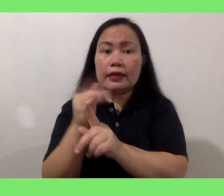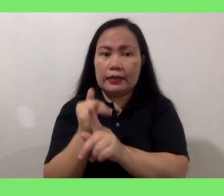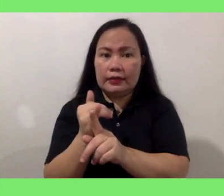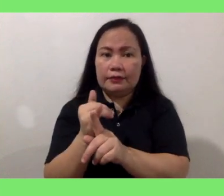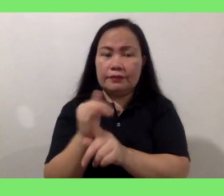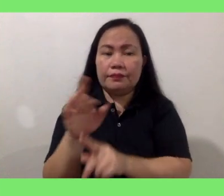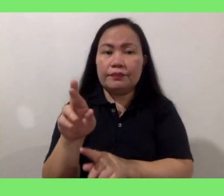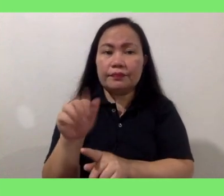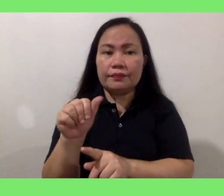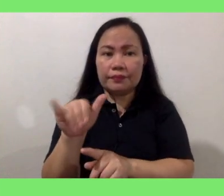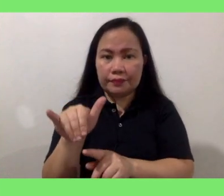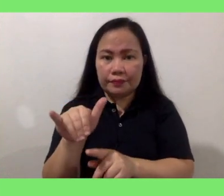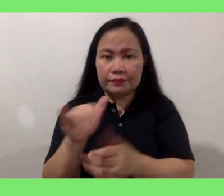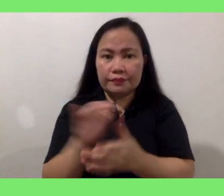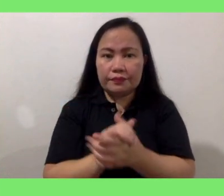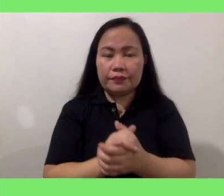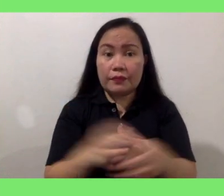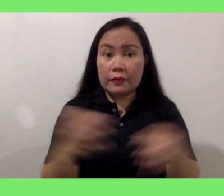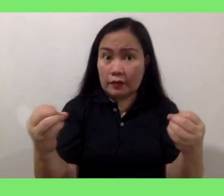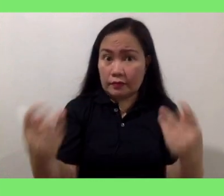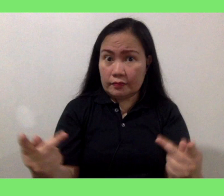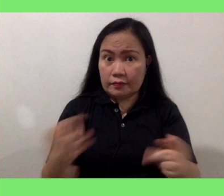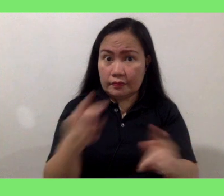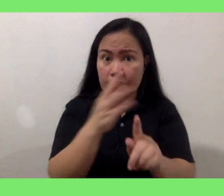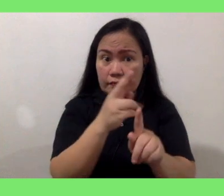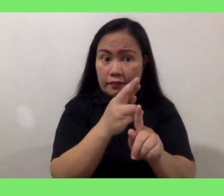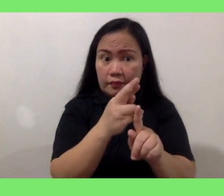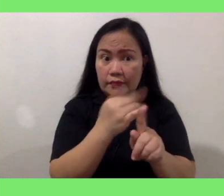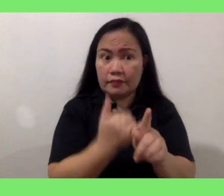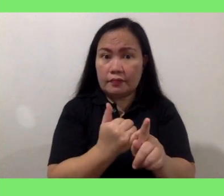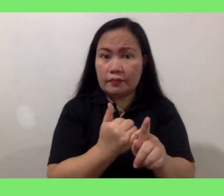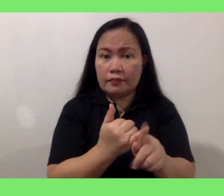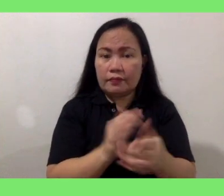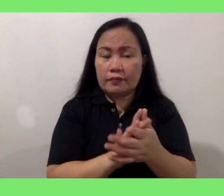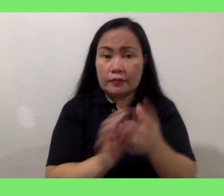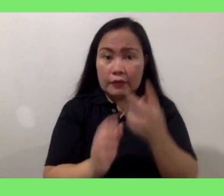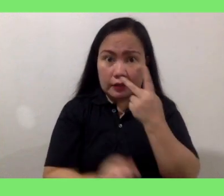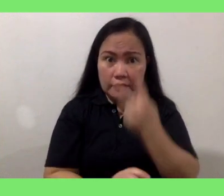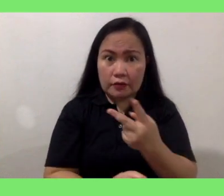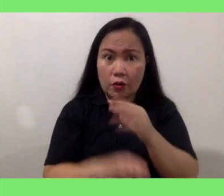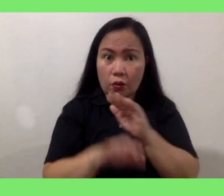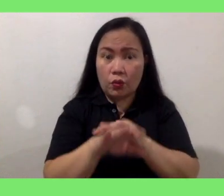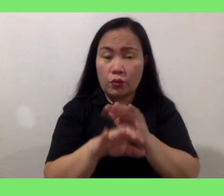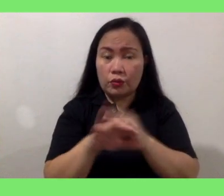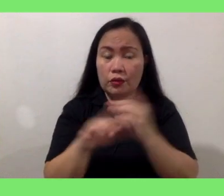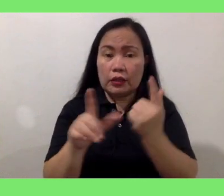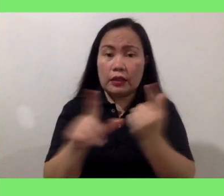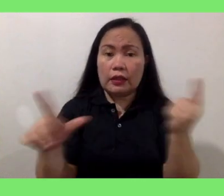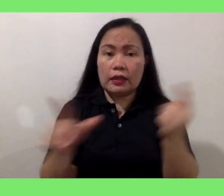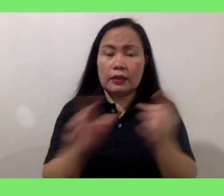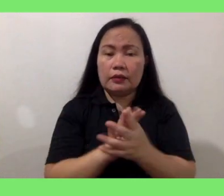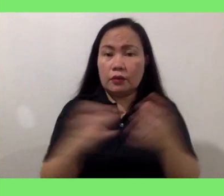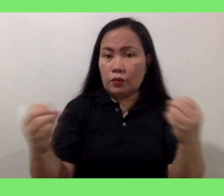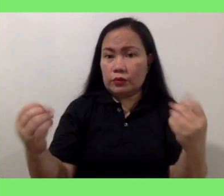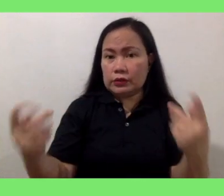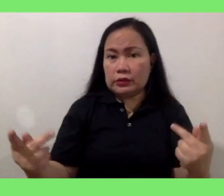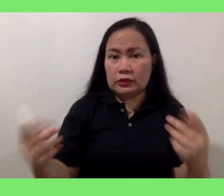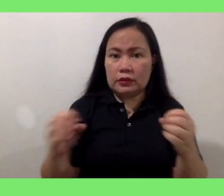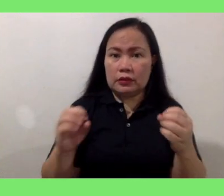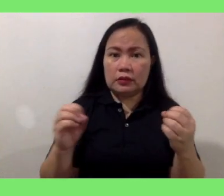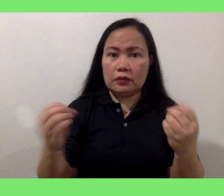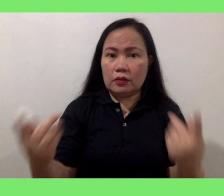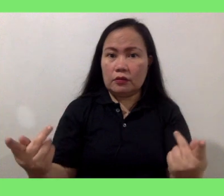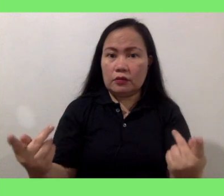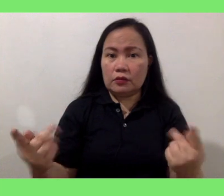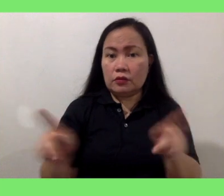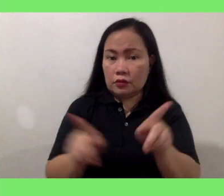5, 6 rays here. Now, opposite rays, ito po ay makikita mo lang po sa line kasi